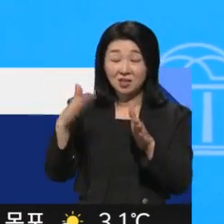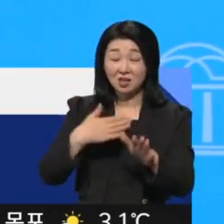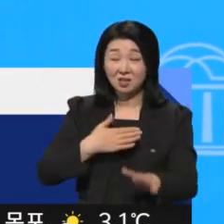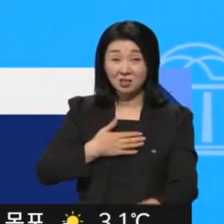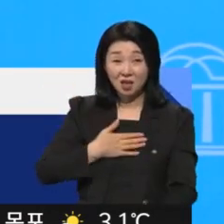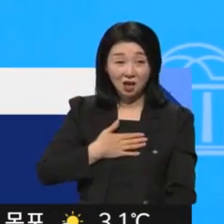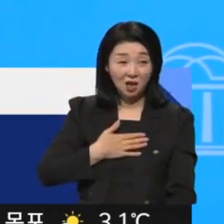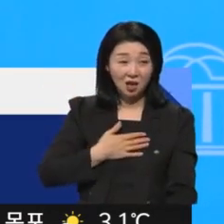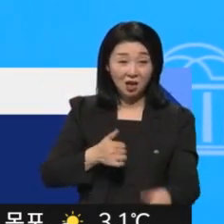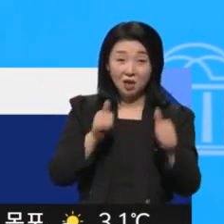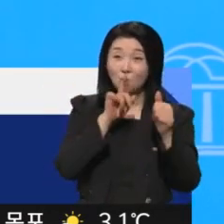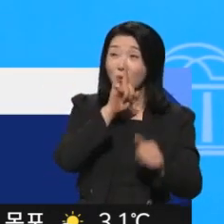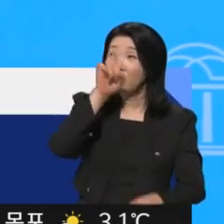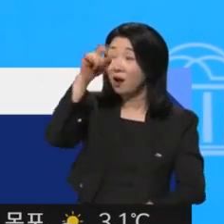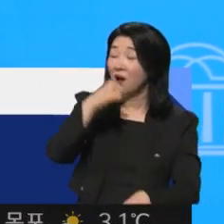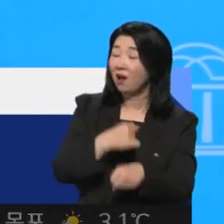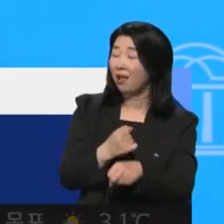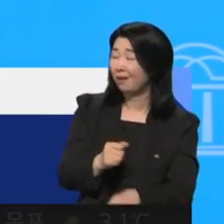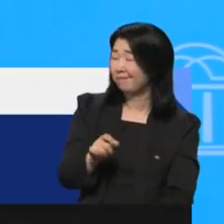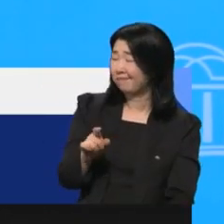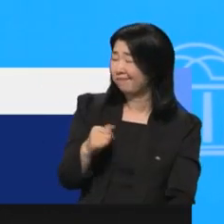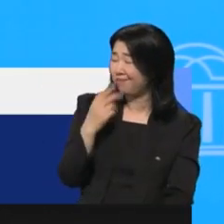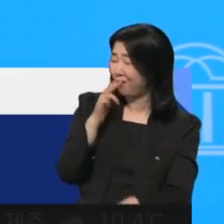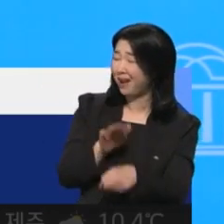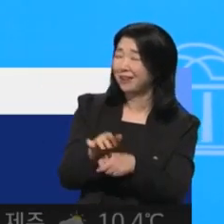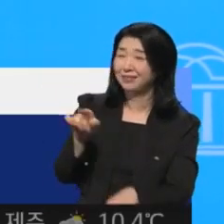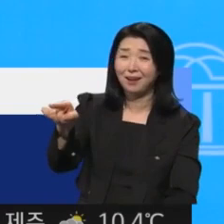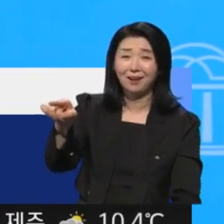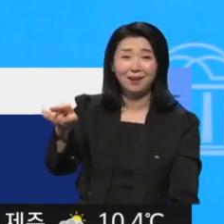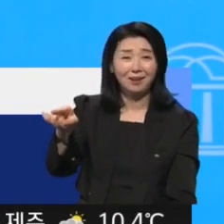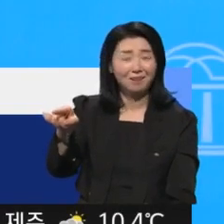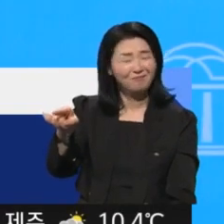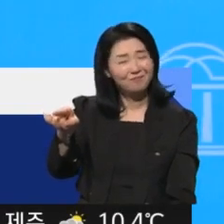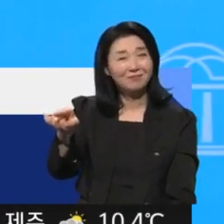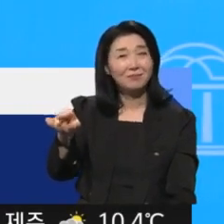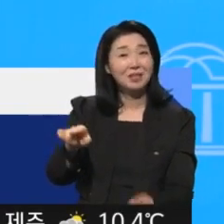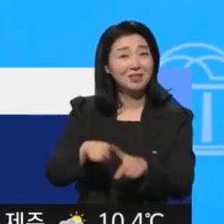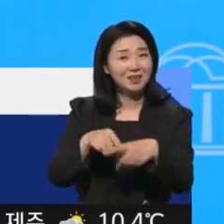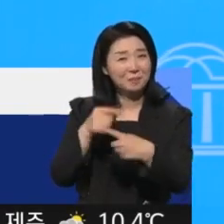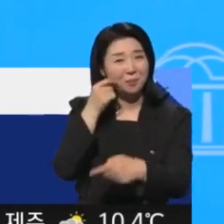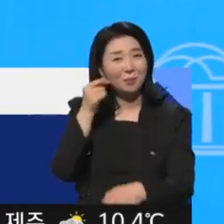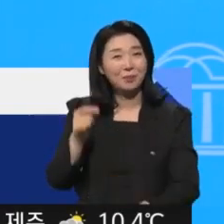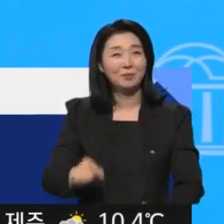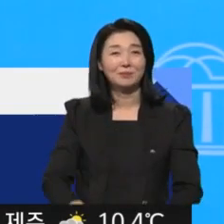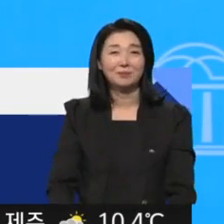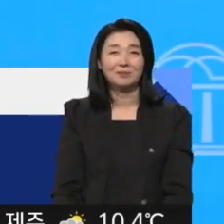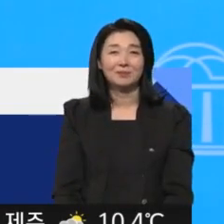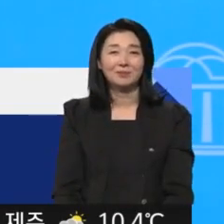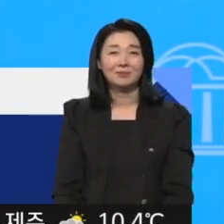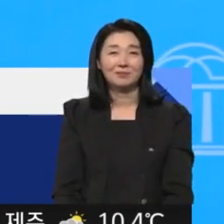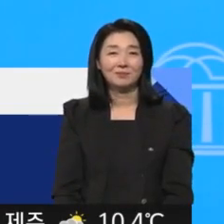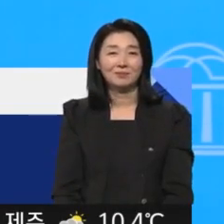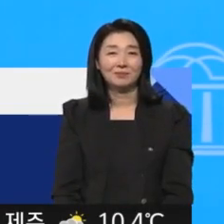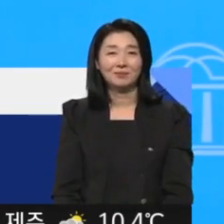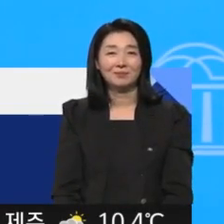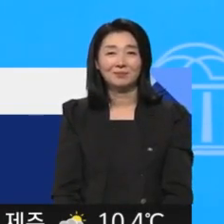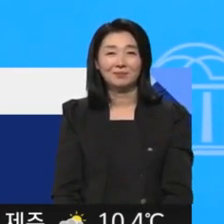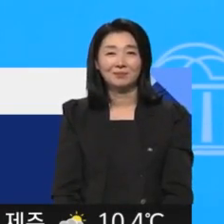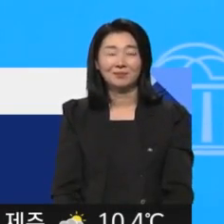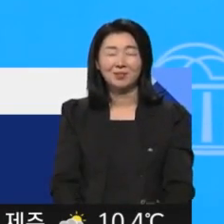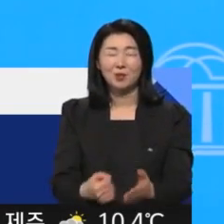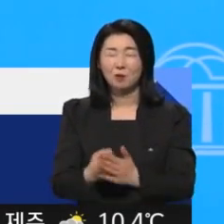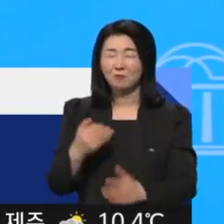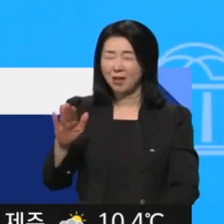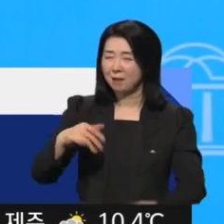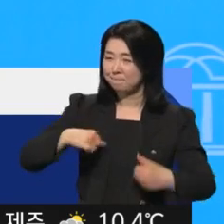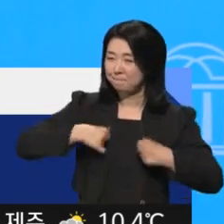것에 대해서는 얼토당토 않는 터무니없는 고발이다 이렇게 생각을 합니다. 그래서 절대로 여기에 꺾이지